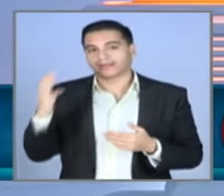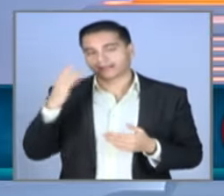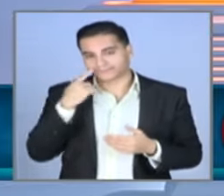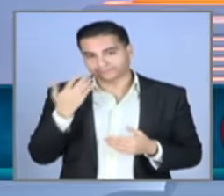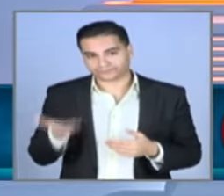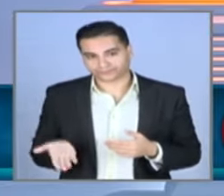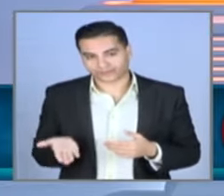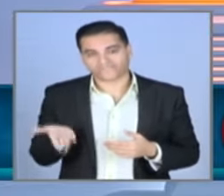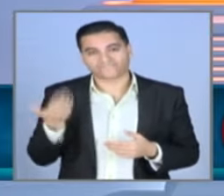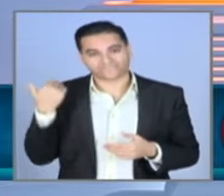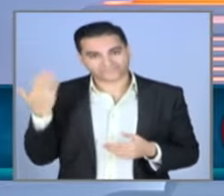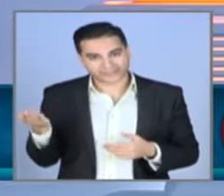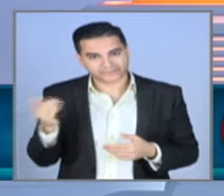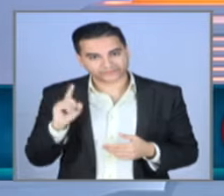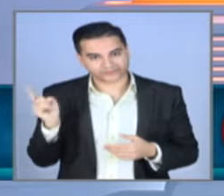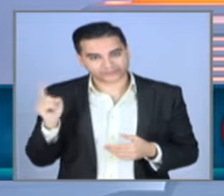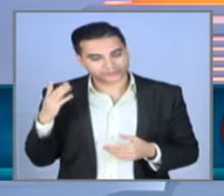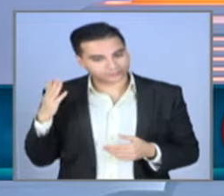علي عبد الباقي، في إجابة؟